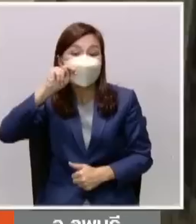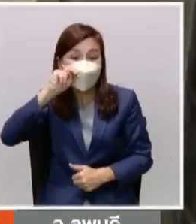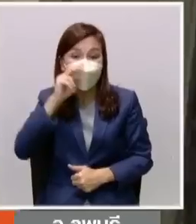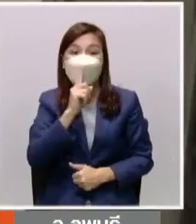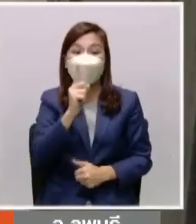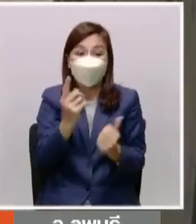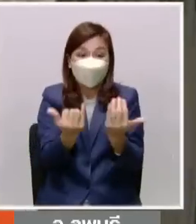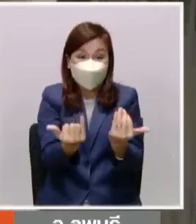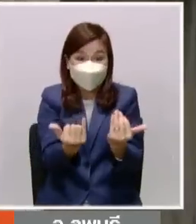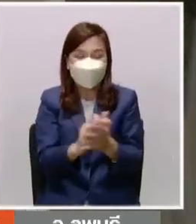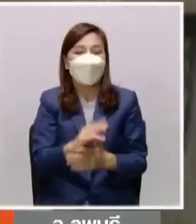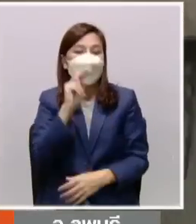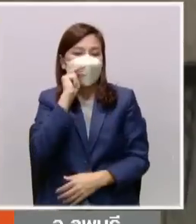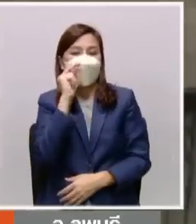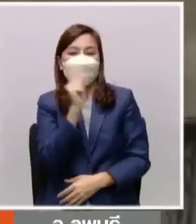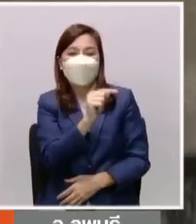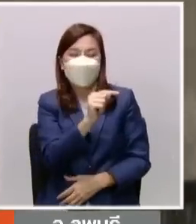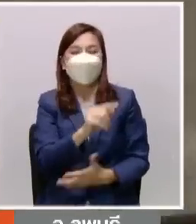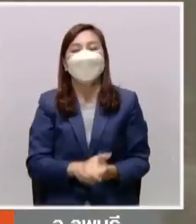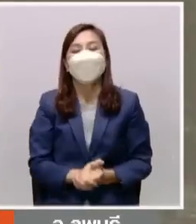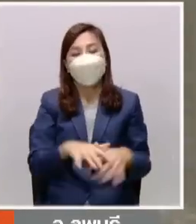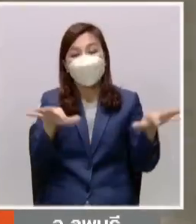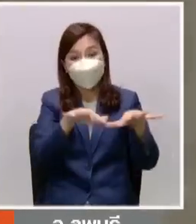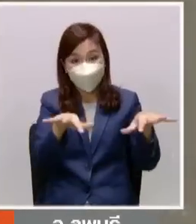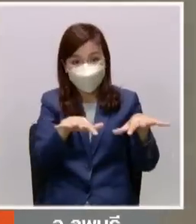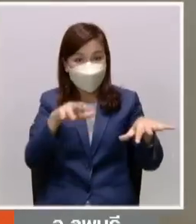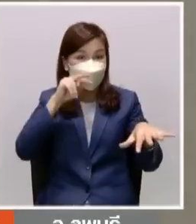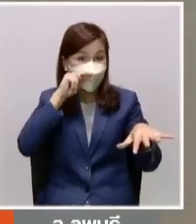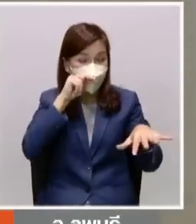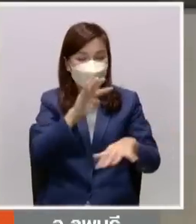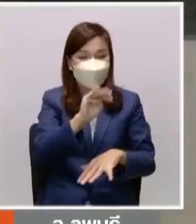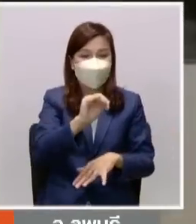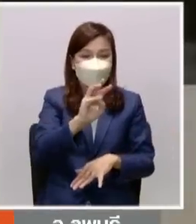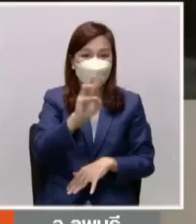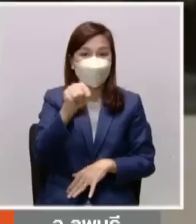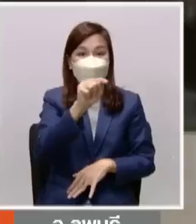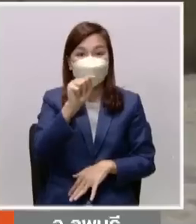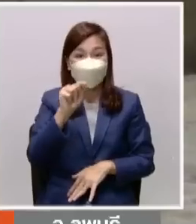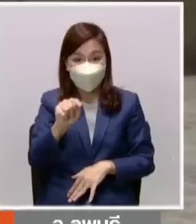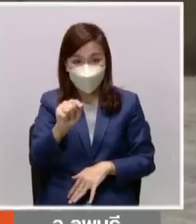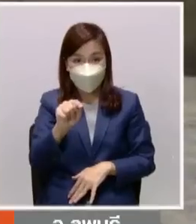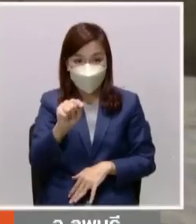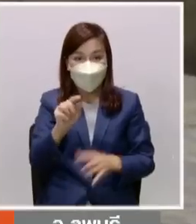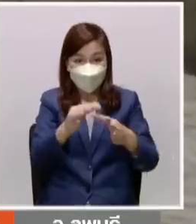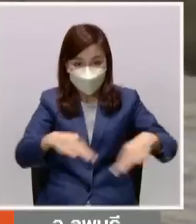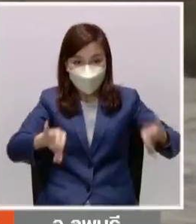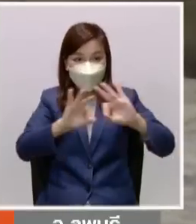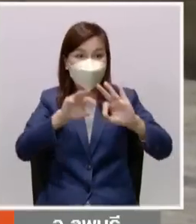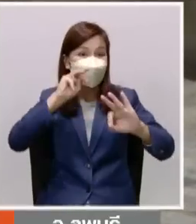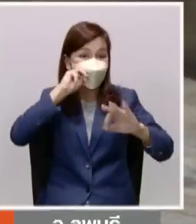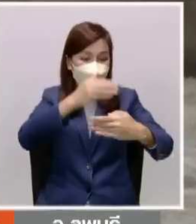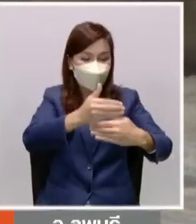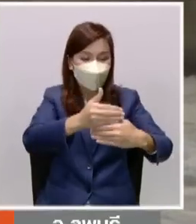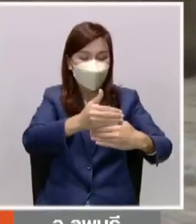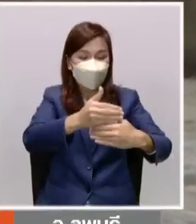สถานการณ์น้ำในเขื่อนป่าสักอยู่ในภาวะปกติปริมาณน้ำในเขื่อนมีอยู่ร้อยละ 46ของความจุที่สำคัญก็คือการระบายน้ำ